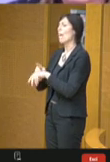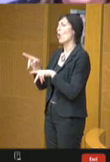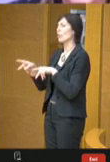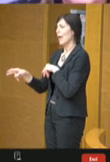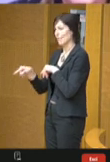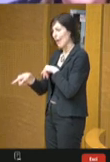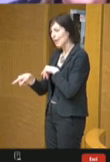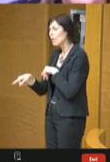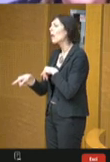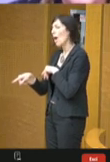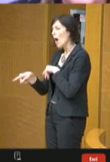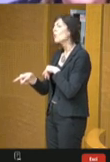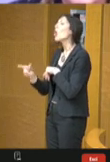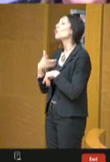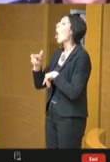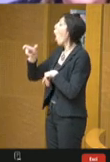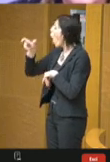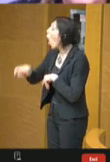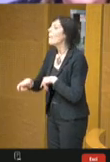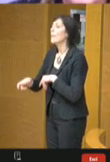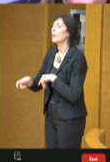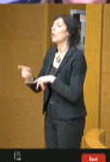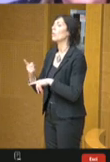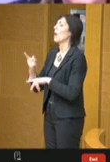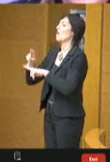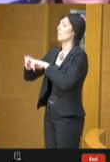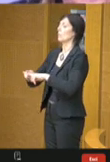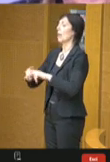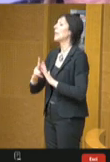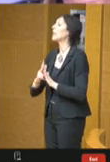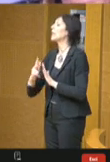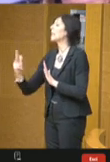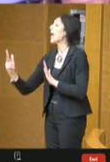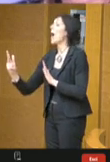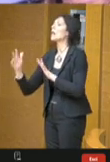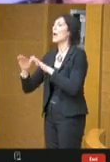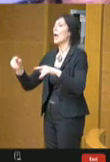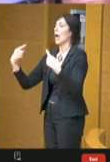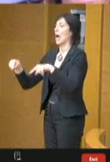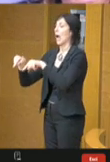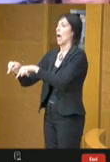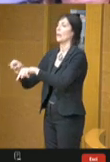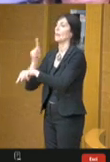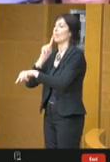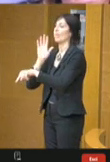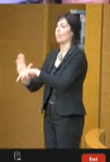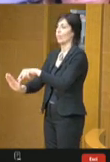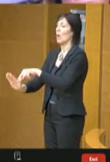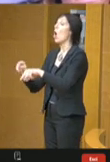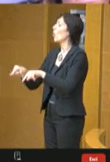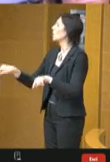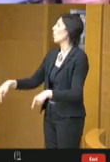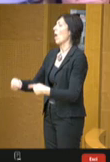mini col veloce, hanno l'obbligo di rimanere per 3 anni su quella determinata cattedra. E questa è un'altra grande sfida che per me